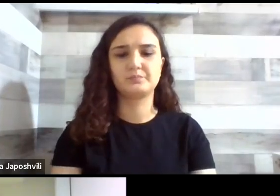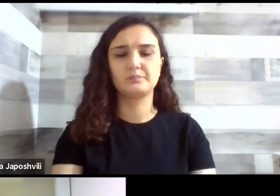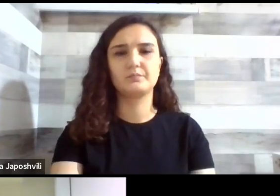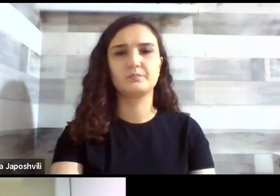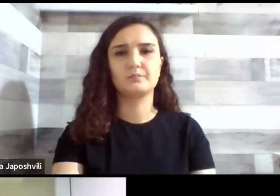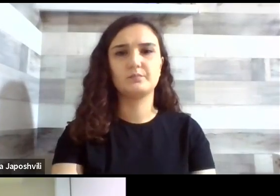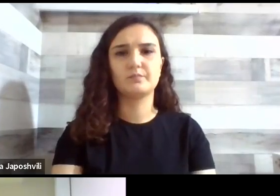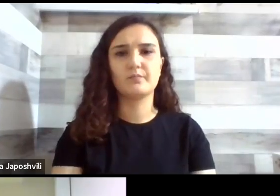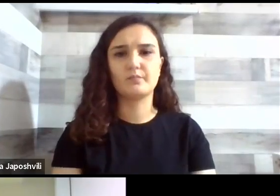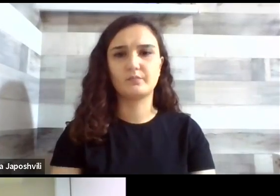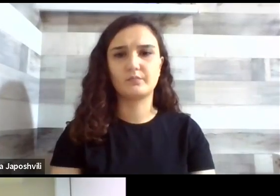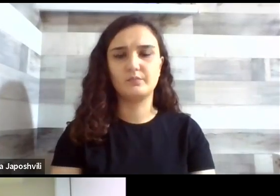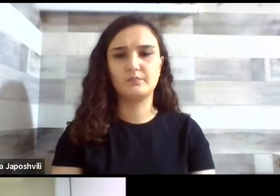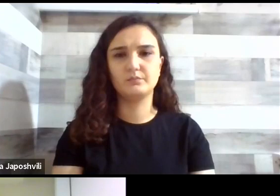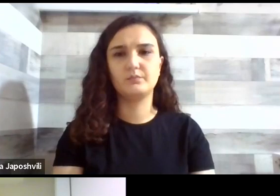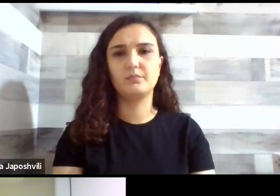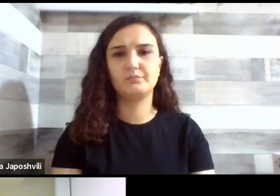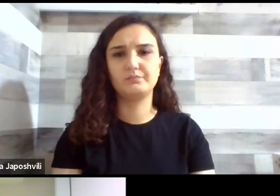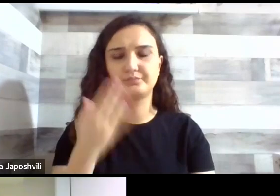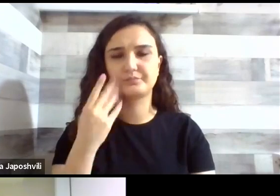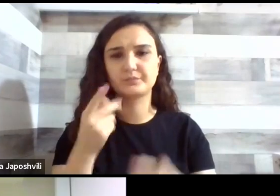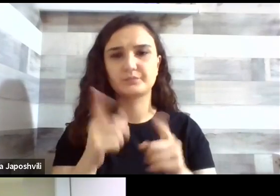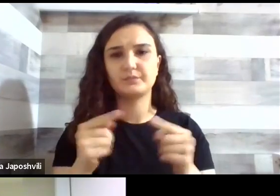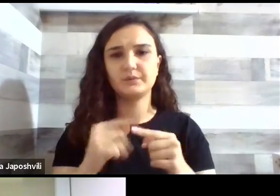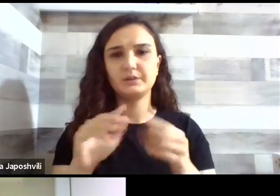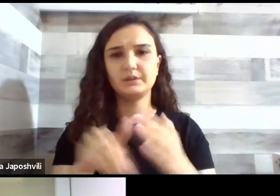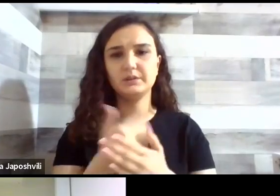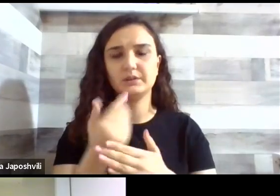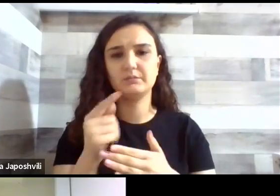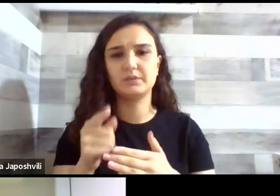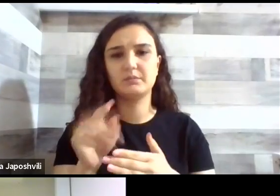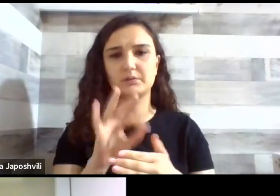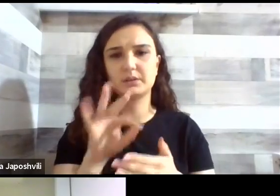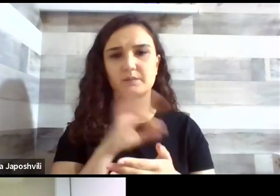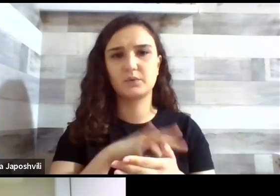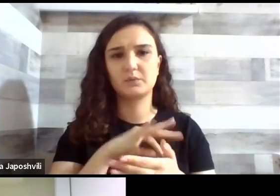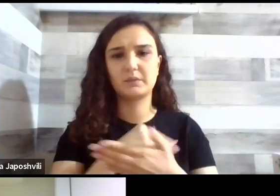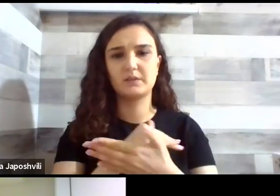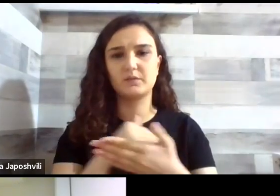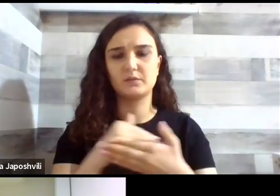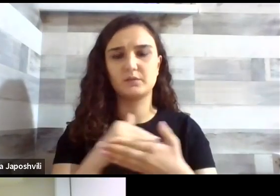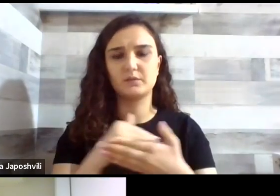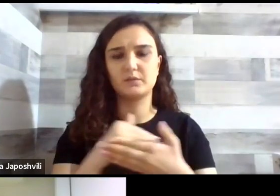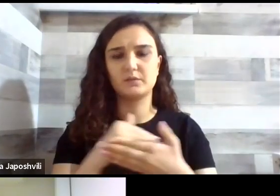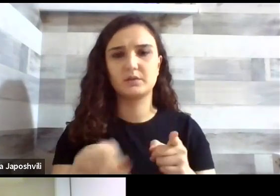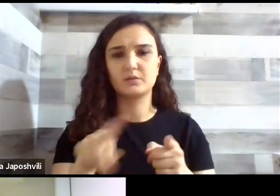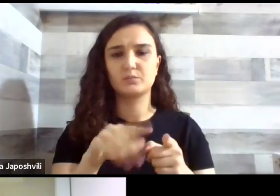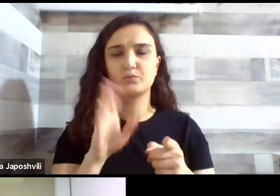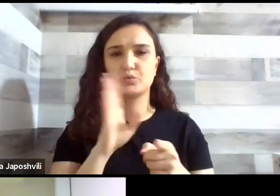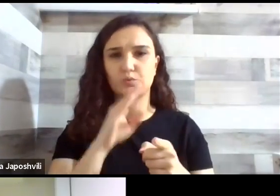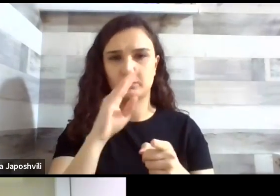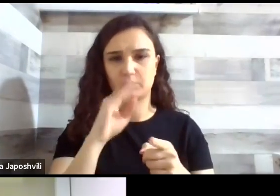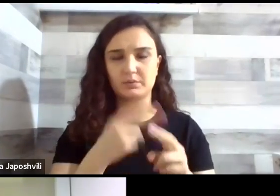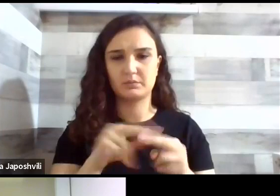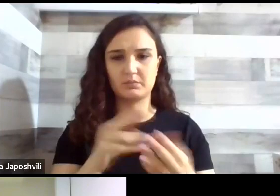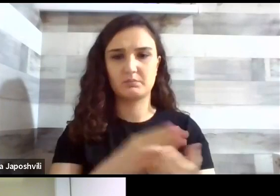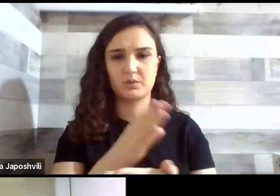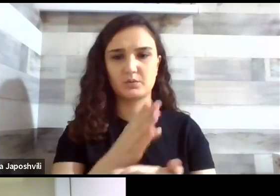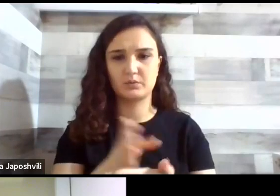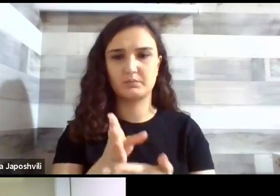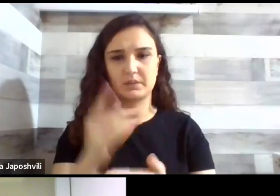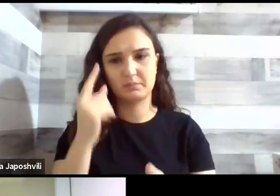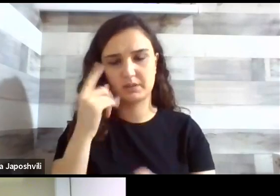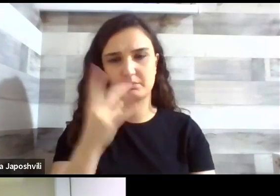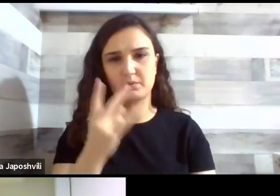ნამდვილად სიახლეა ამ პლატფორმების გამოყენება და ნამდვილად მართებთ მშობლებს ამ მიმართულებით